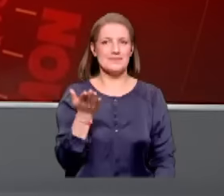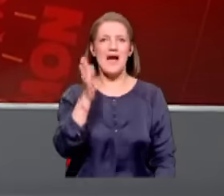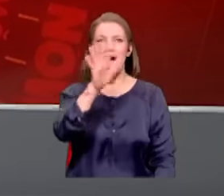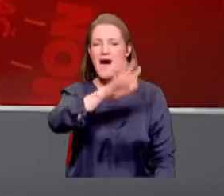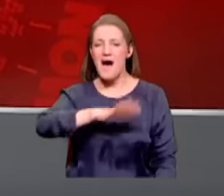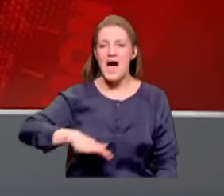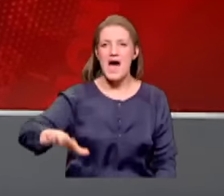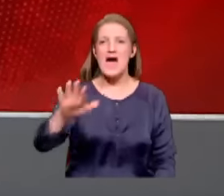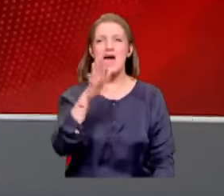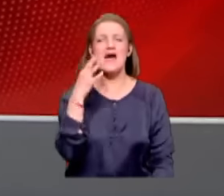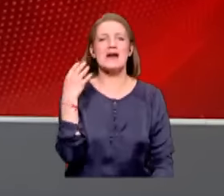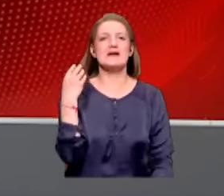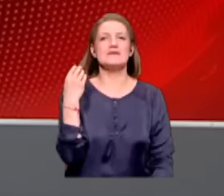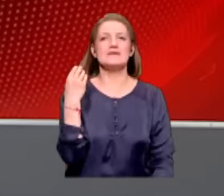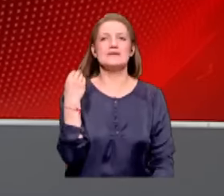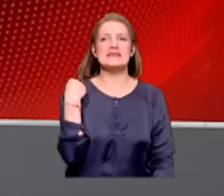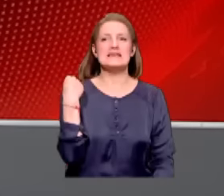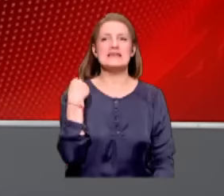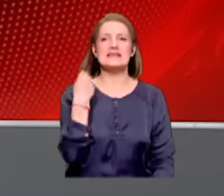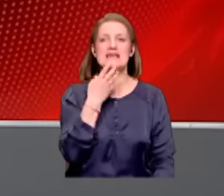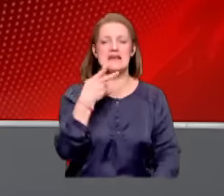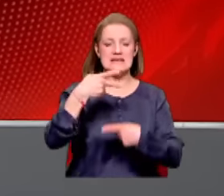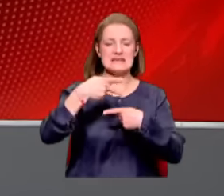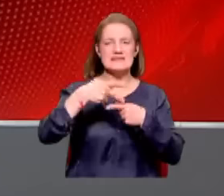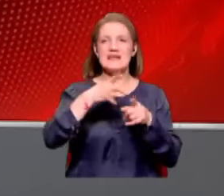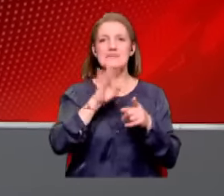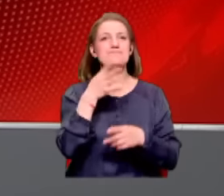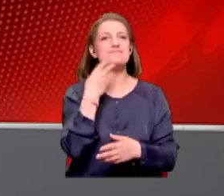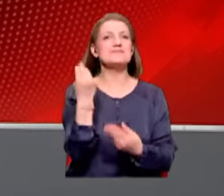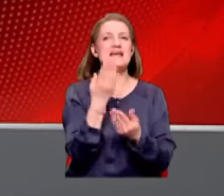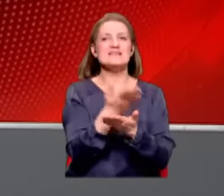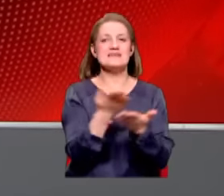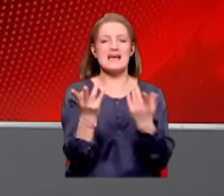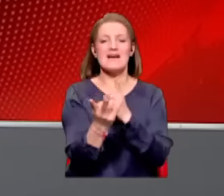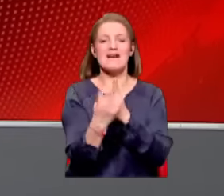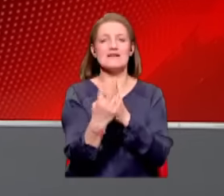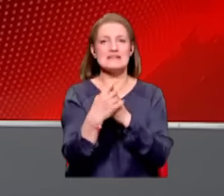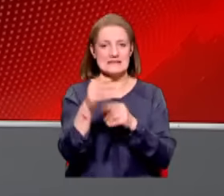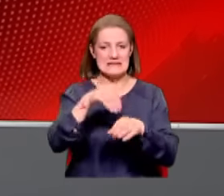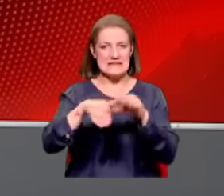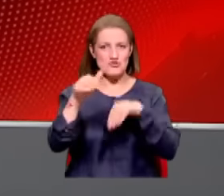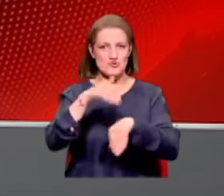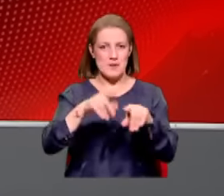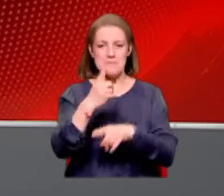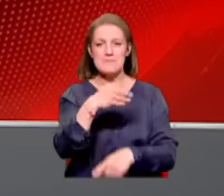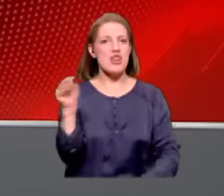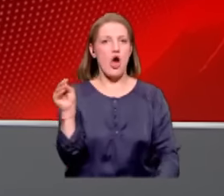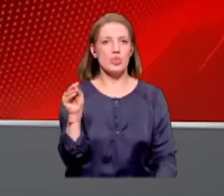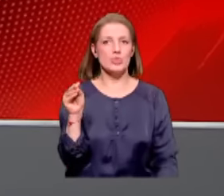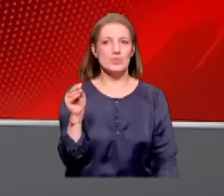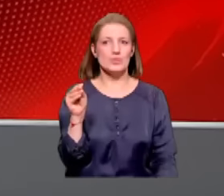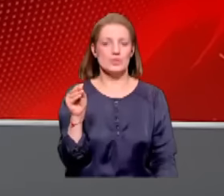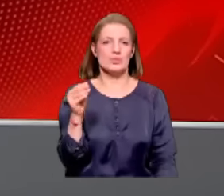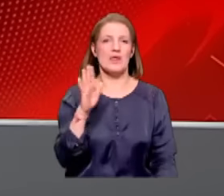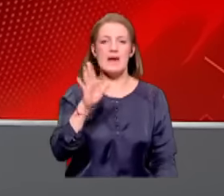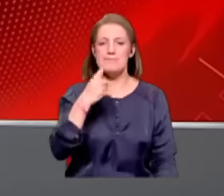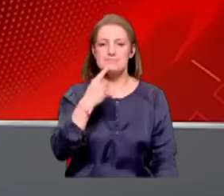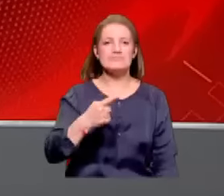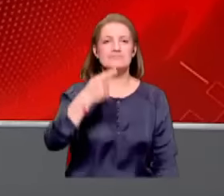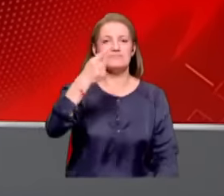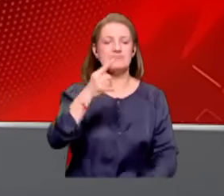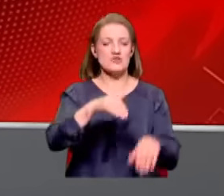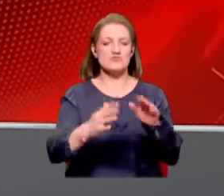Her yeni genç Z kuşağı katıldığında seçime, mesela 1 milyon her sene